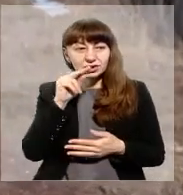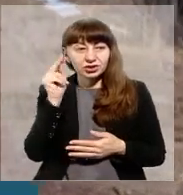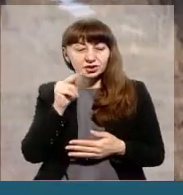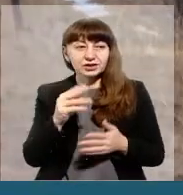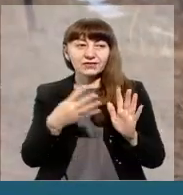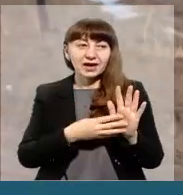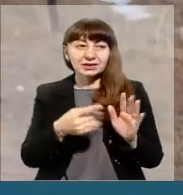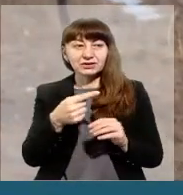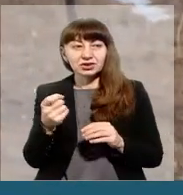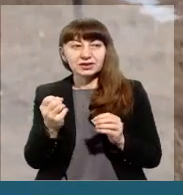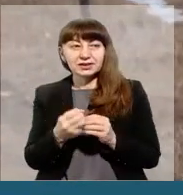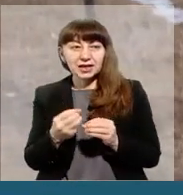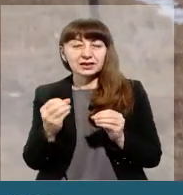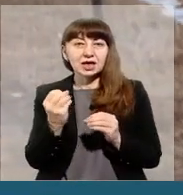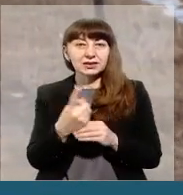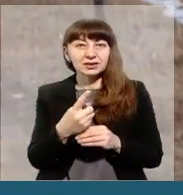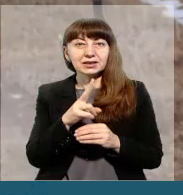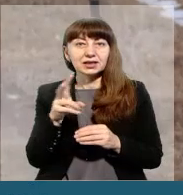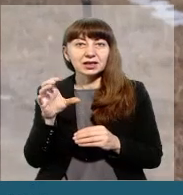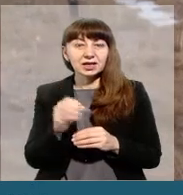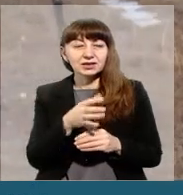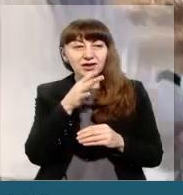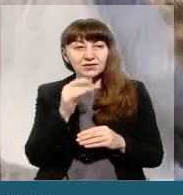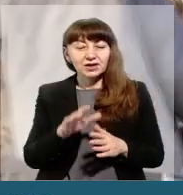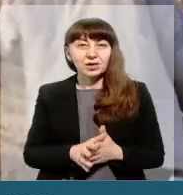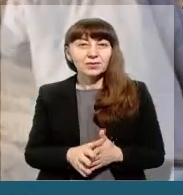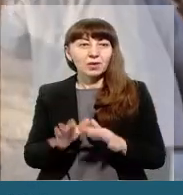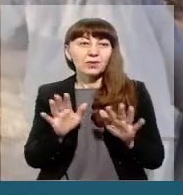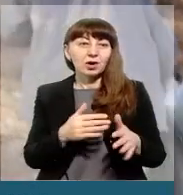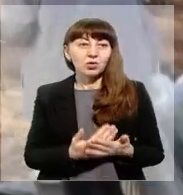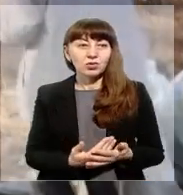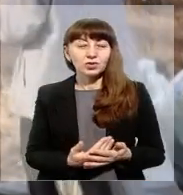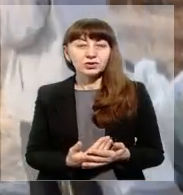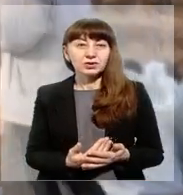Уақыт өте көңілді өтіп жатыр. Табиғатымызды қорғау біздің міндетіміз.